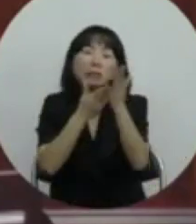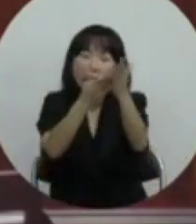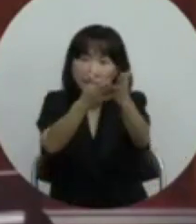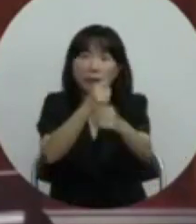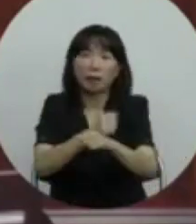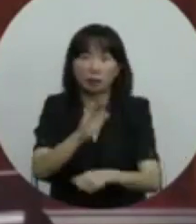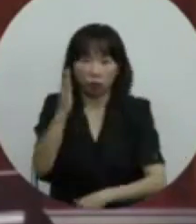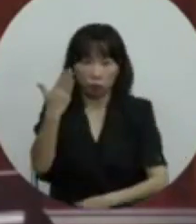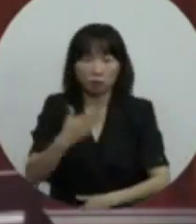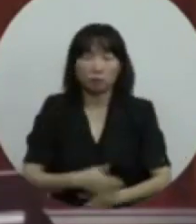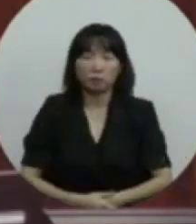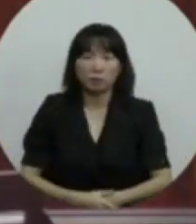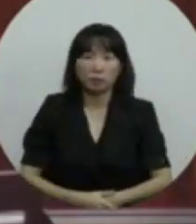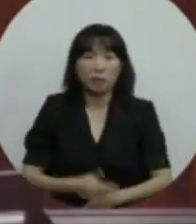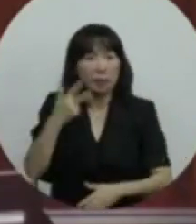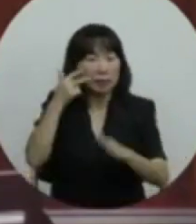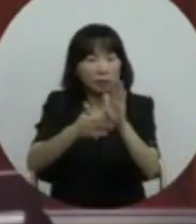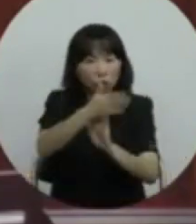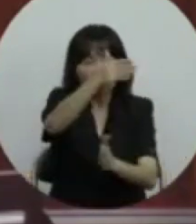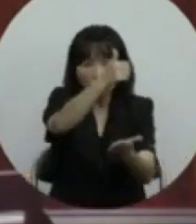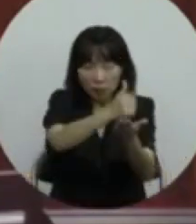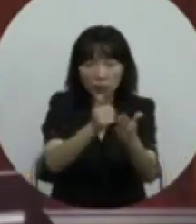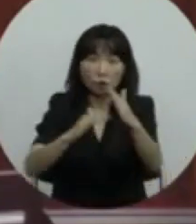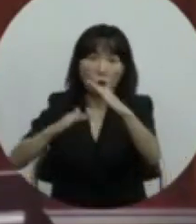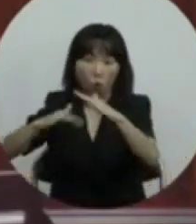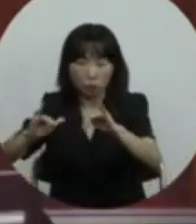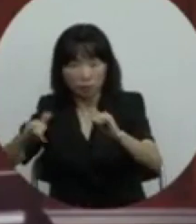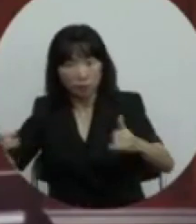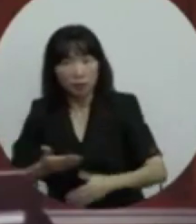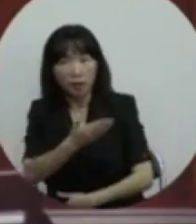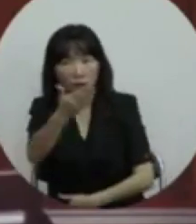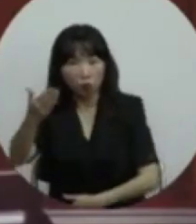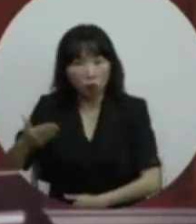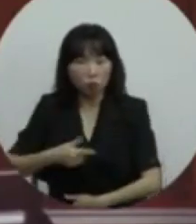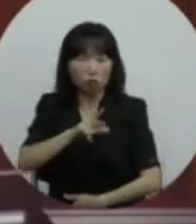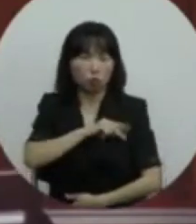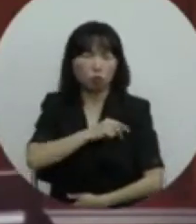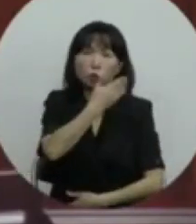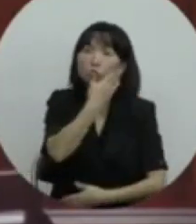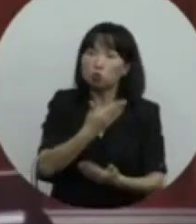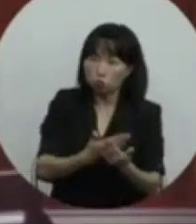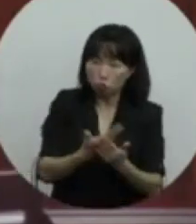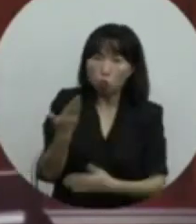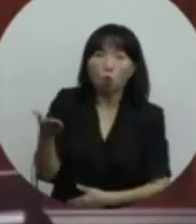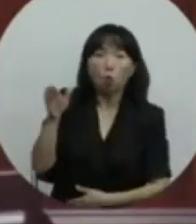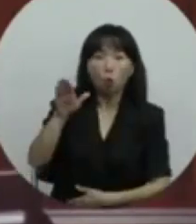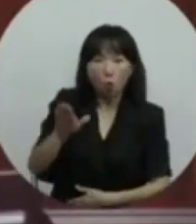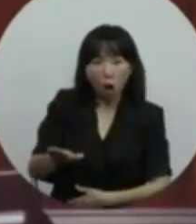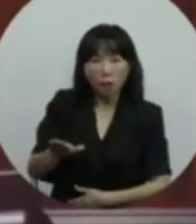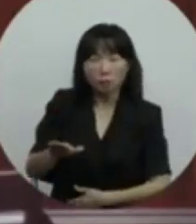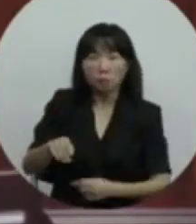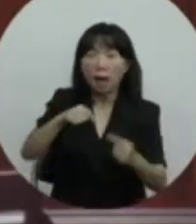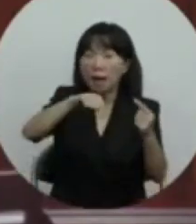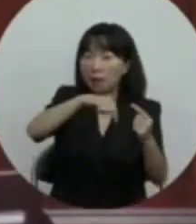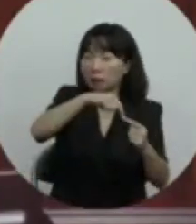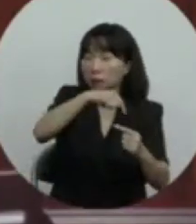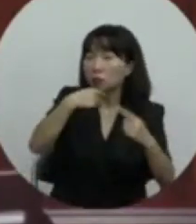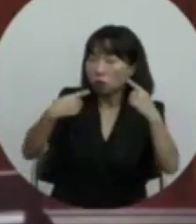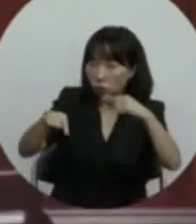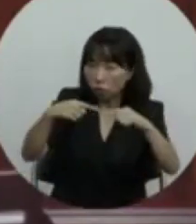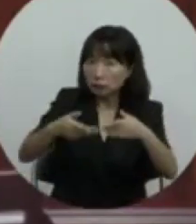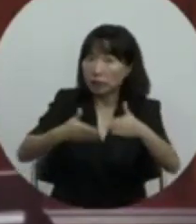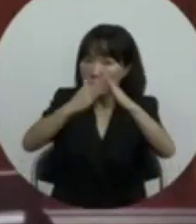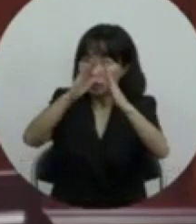되었습니다. 이충우 시장님과 공직자 여러분, 의회도 중요하지만 시정과 정책의 수립, 추진에